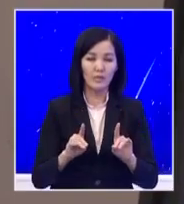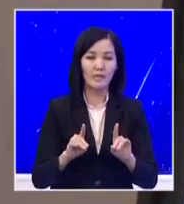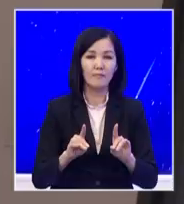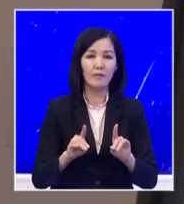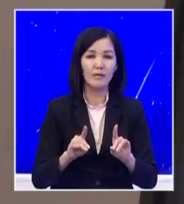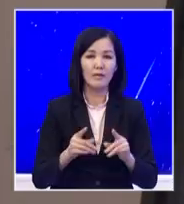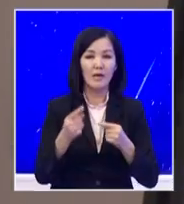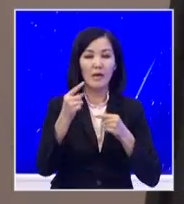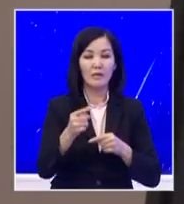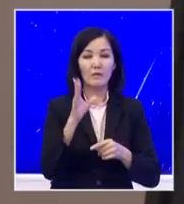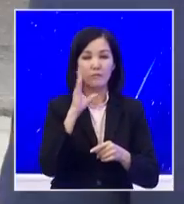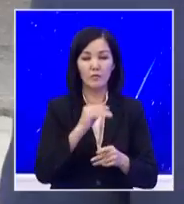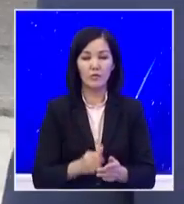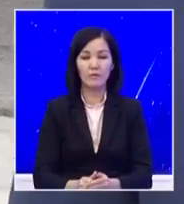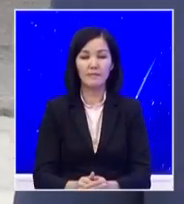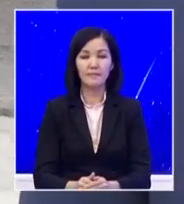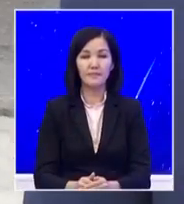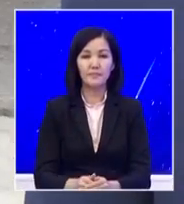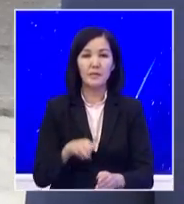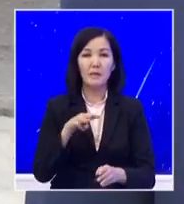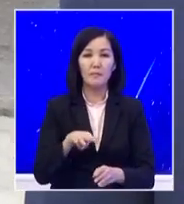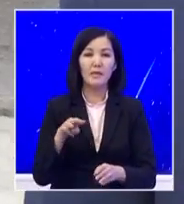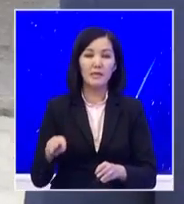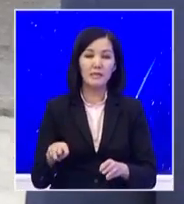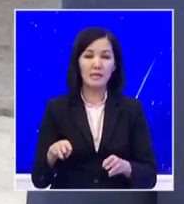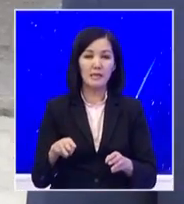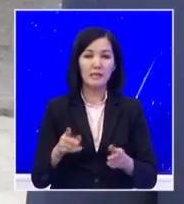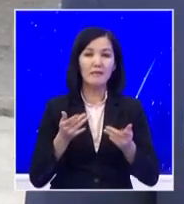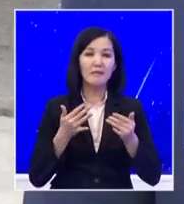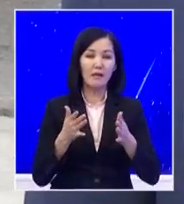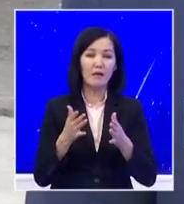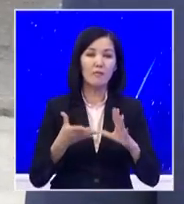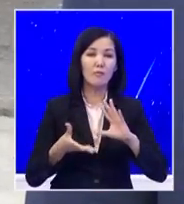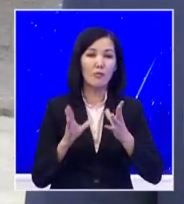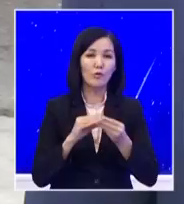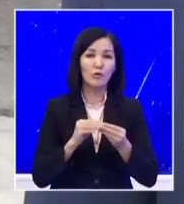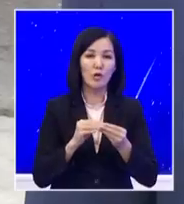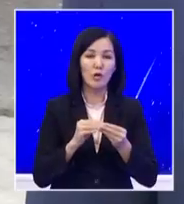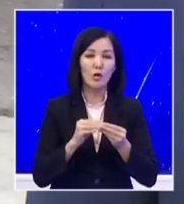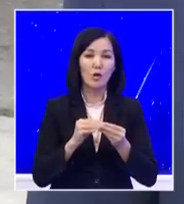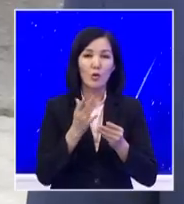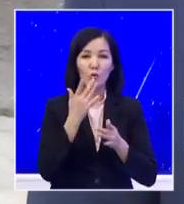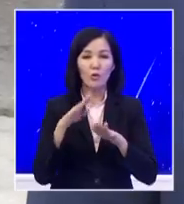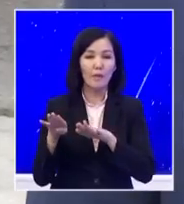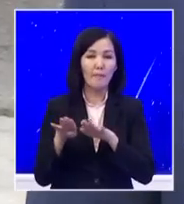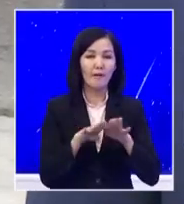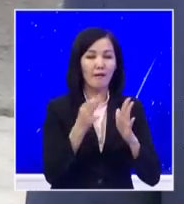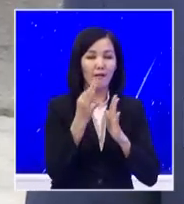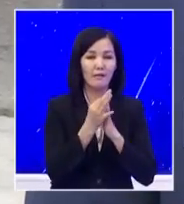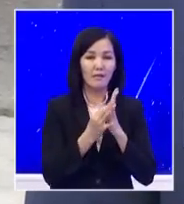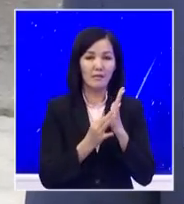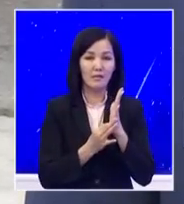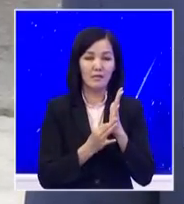сақталады дейді мамандар. Министрліктің талабы бойынша бізде ұлттық бірыңғай тестілеудің